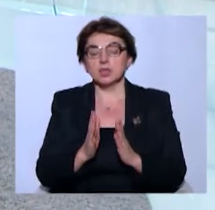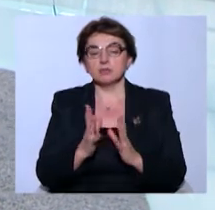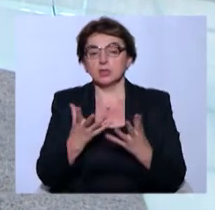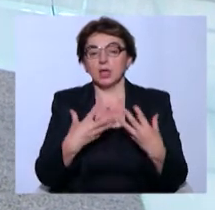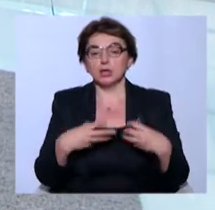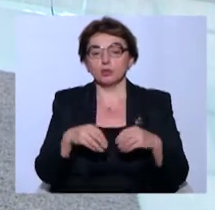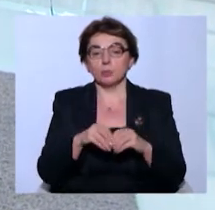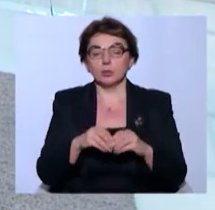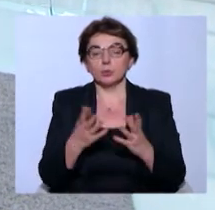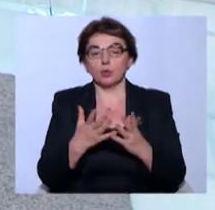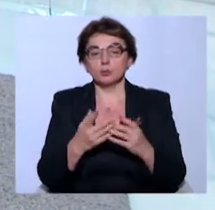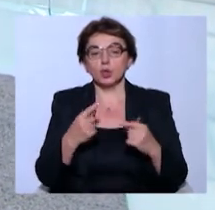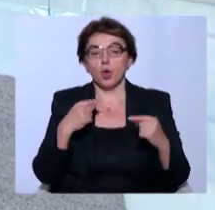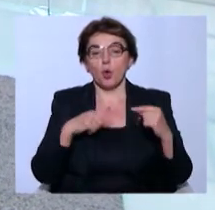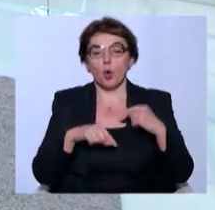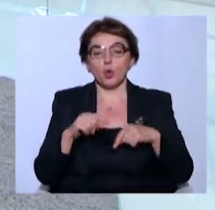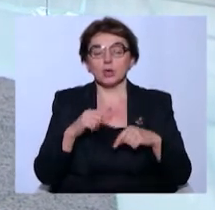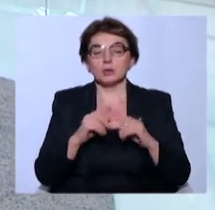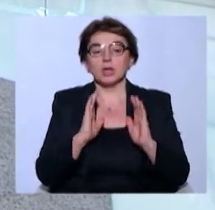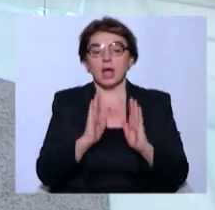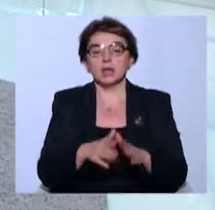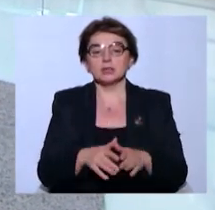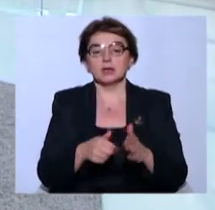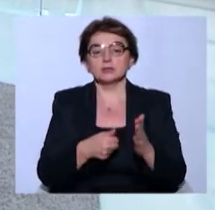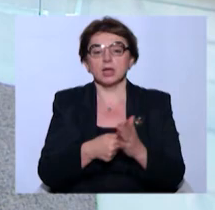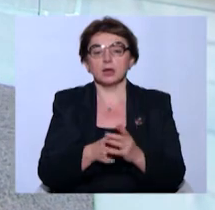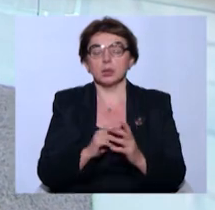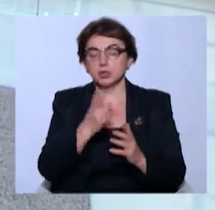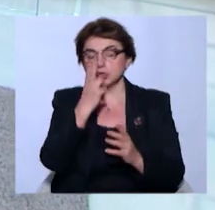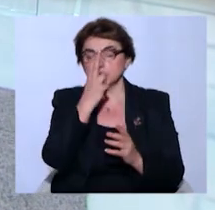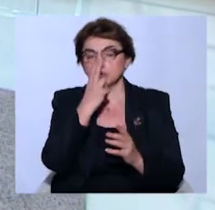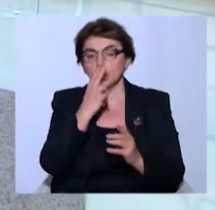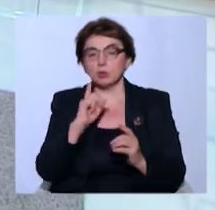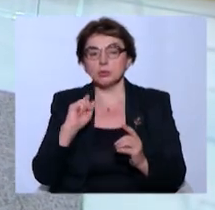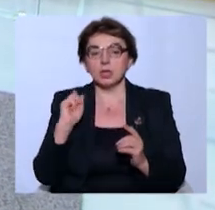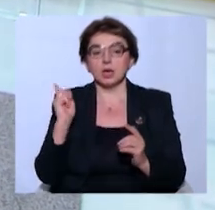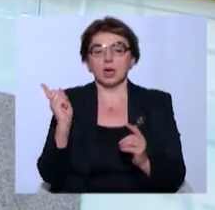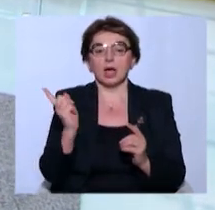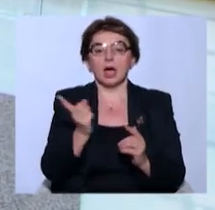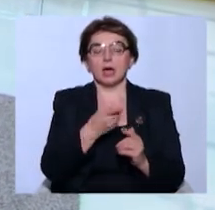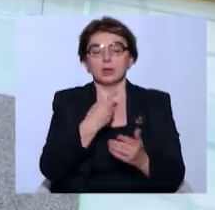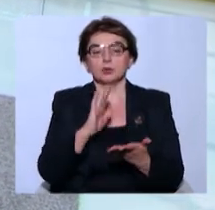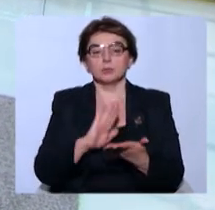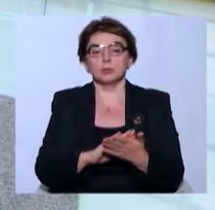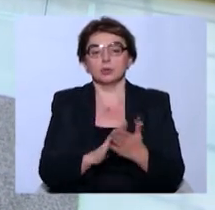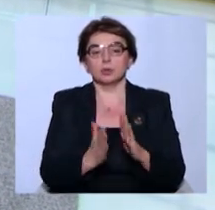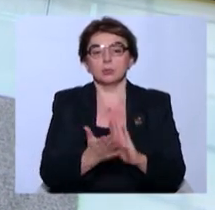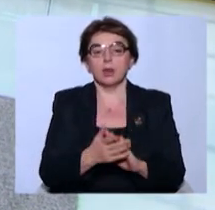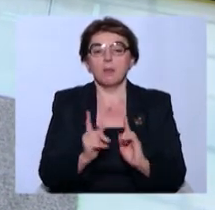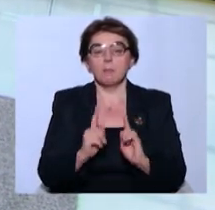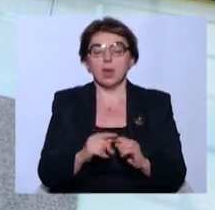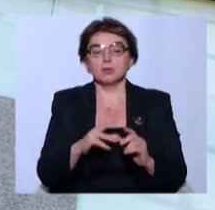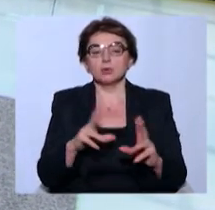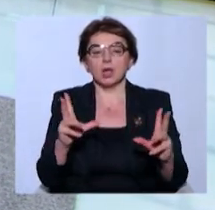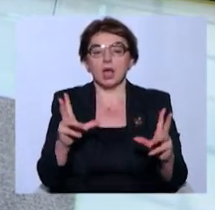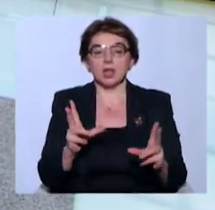ერთობლიობა, რომელიც ორგანიზმს აძლევს საშუალებას შეეგუოს გარემოს პირობებს, მან